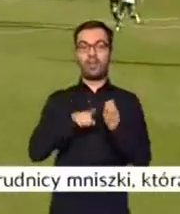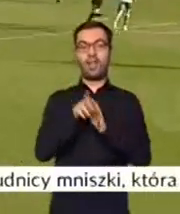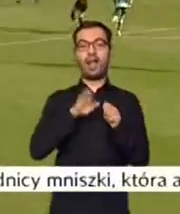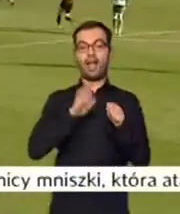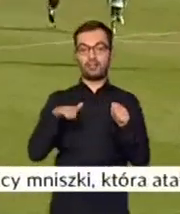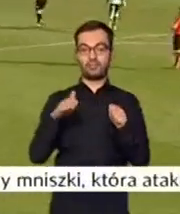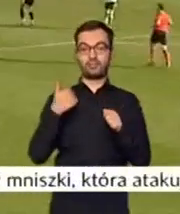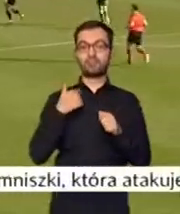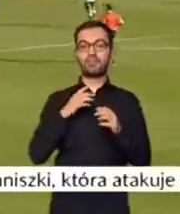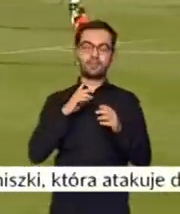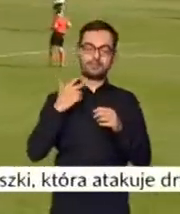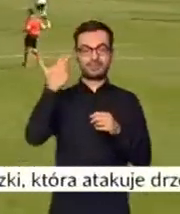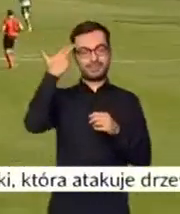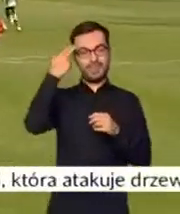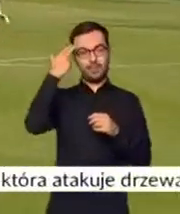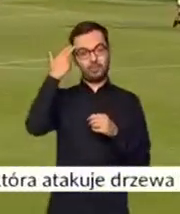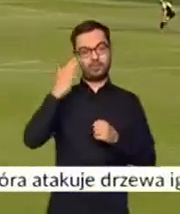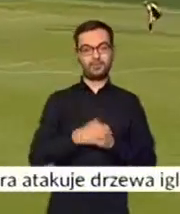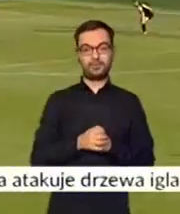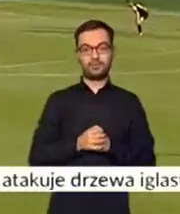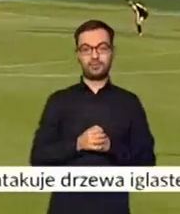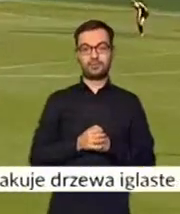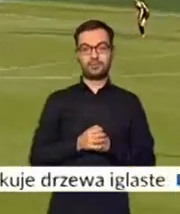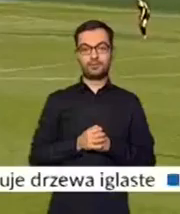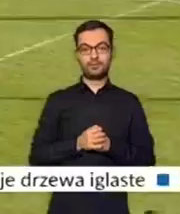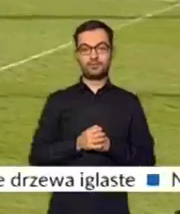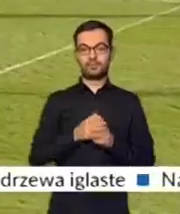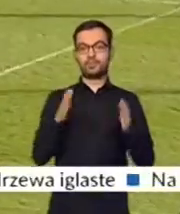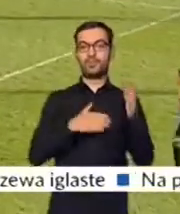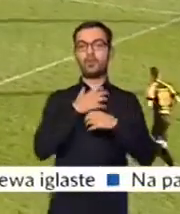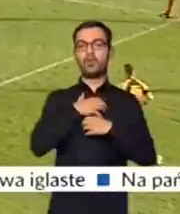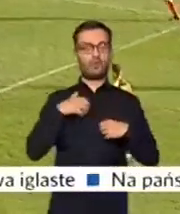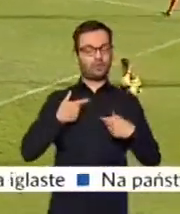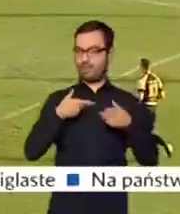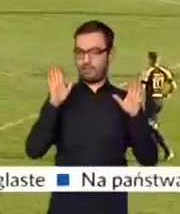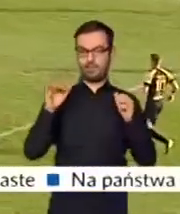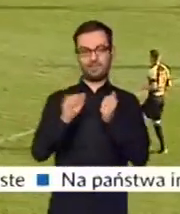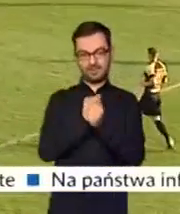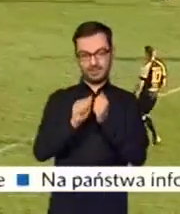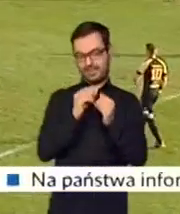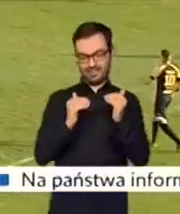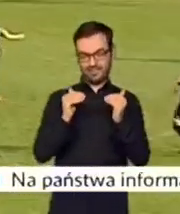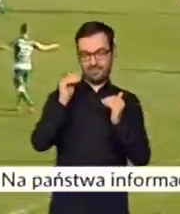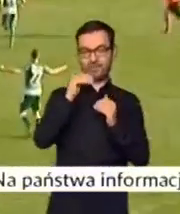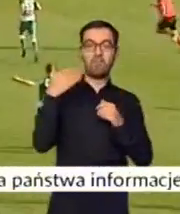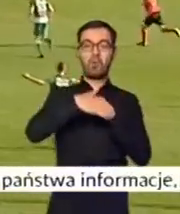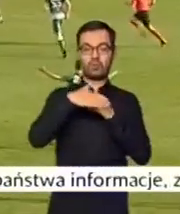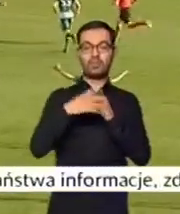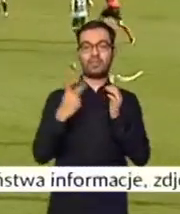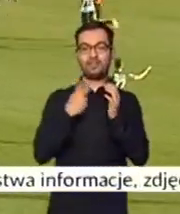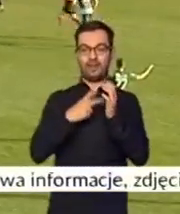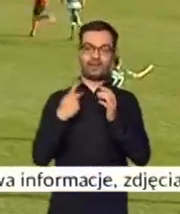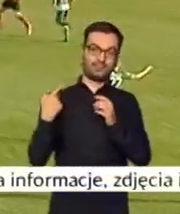padła natomiast po samobójczym trafieniu Mateusza Wawrylaka. Gospodarze nie rezygnowali z podwyższenia wyniku i w końcówce jeszcze